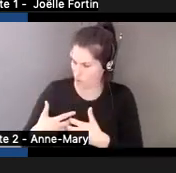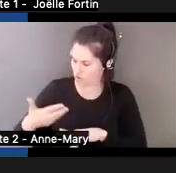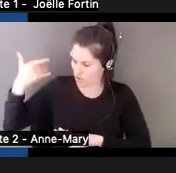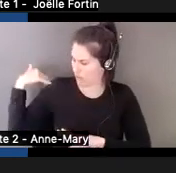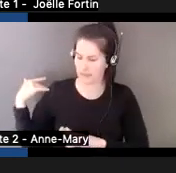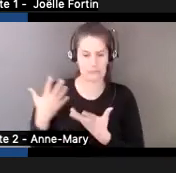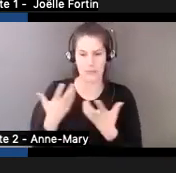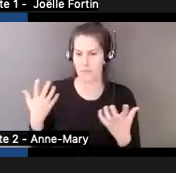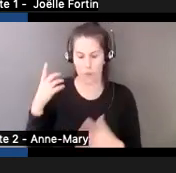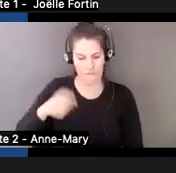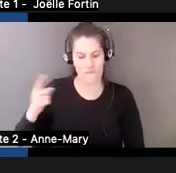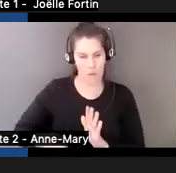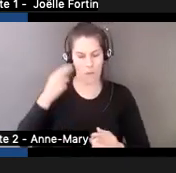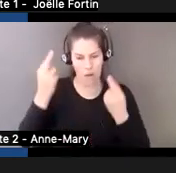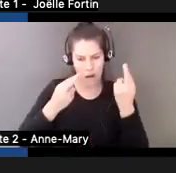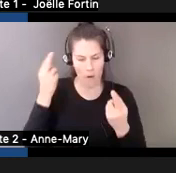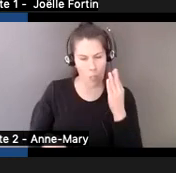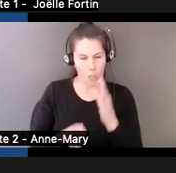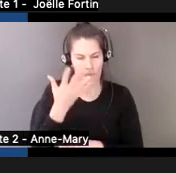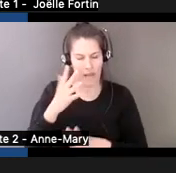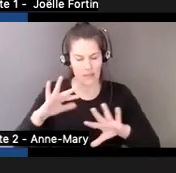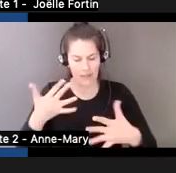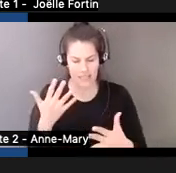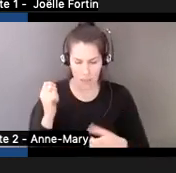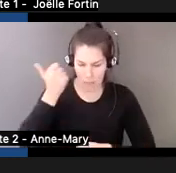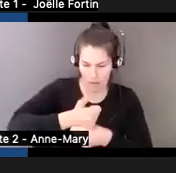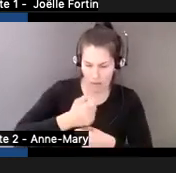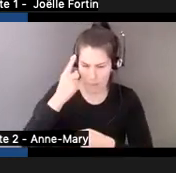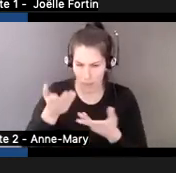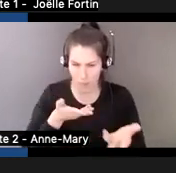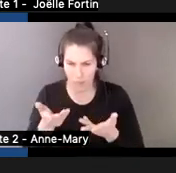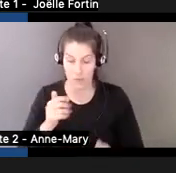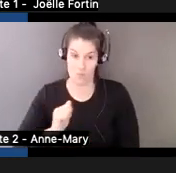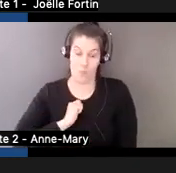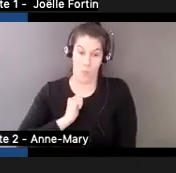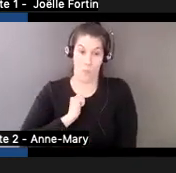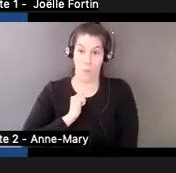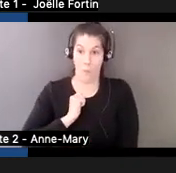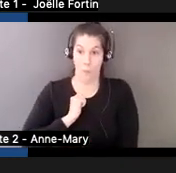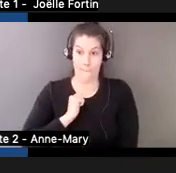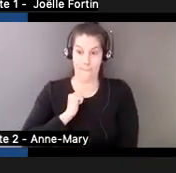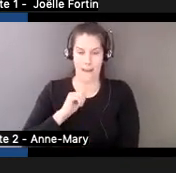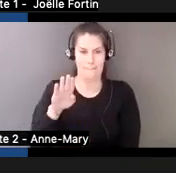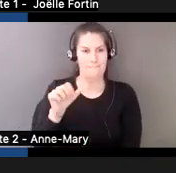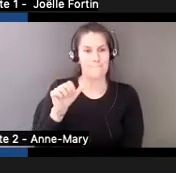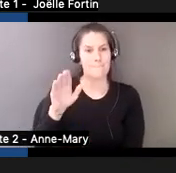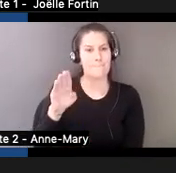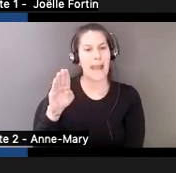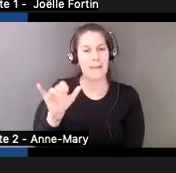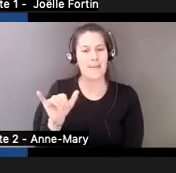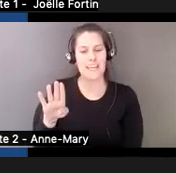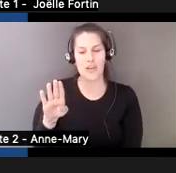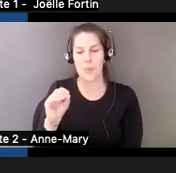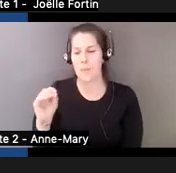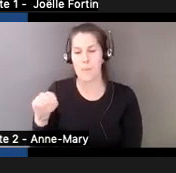aux personnes atteintes. Puis en plus, moi, en étant aussi baby boomer, notre environnement dans les